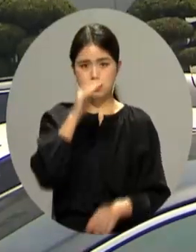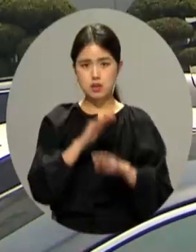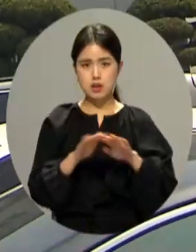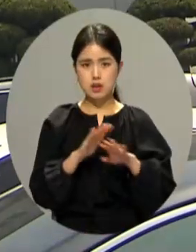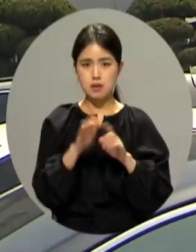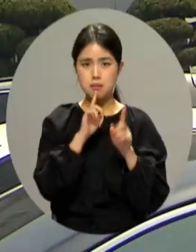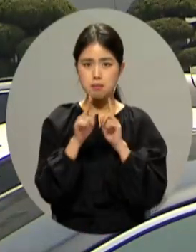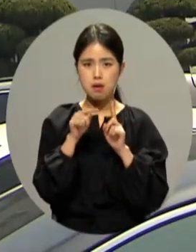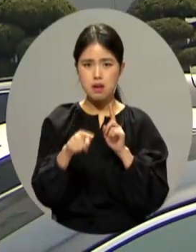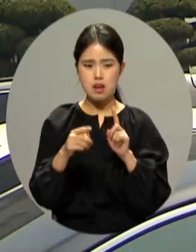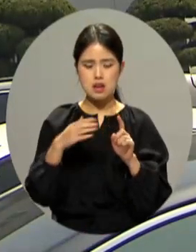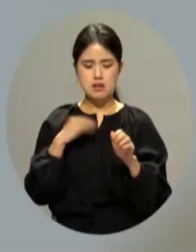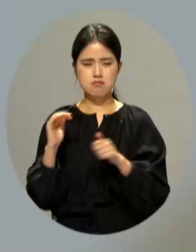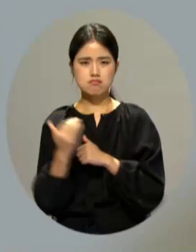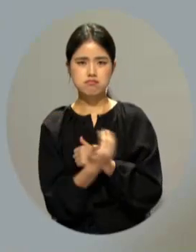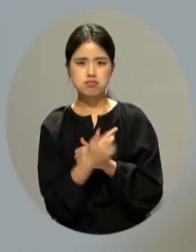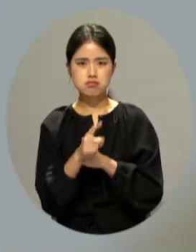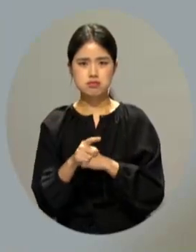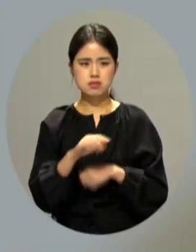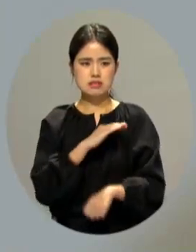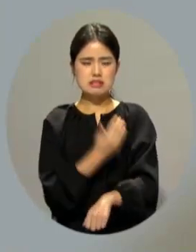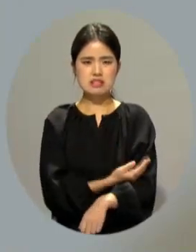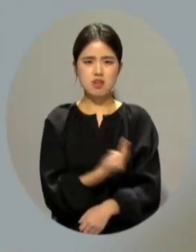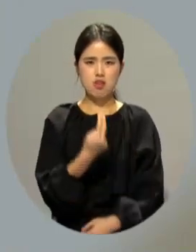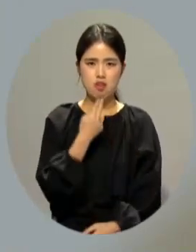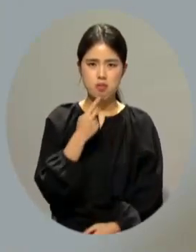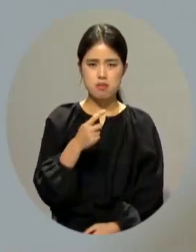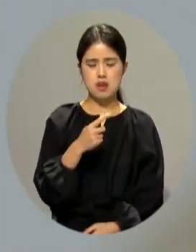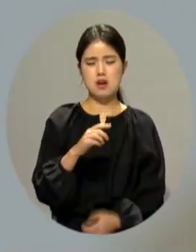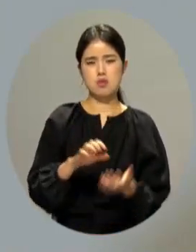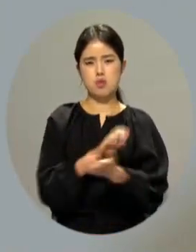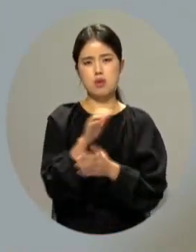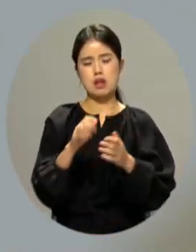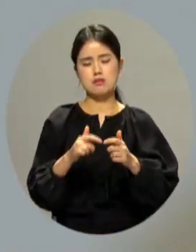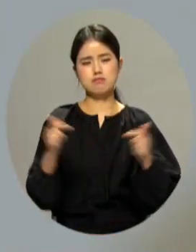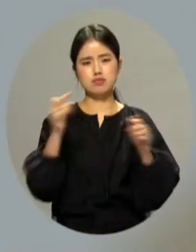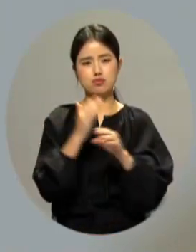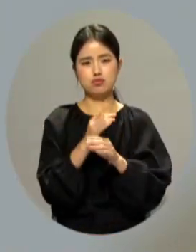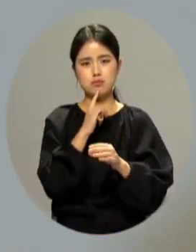제 식구 감싸기냐 무능이냐 논란이 커지고 있습니다. MBC 뉴스 허연호입니다.